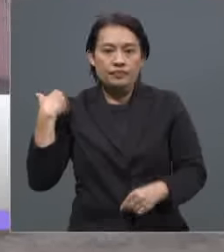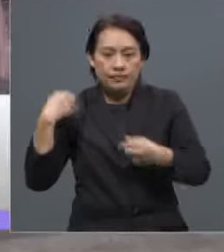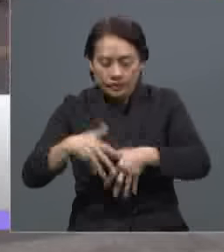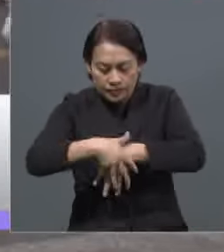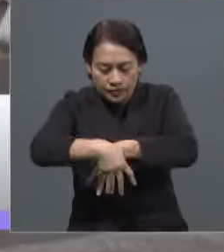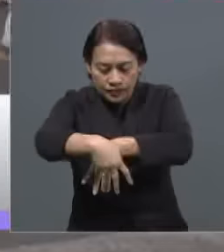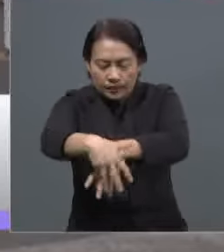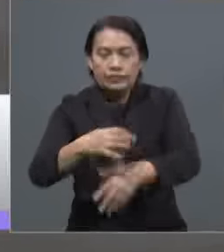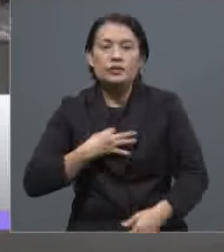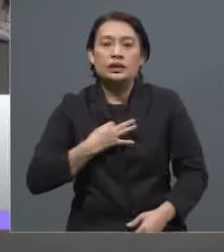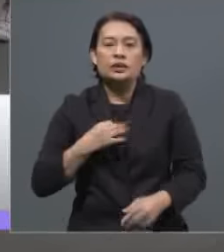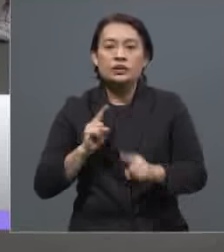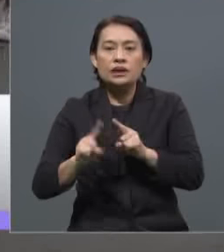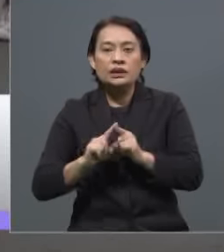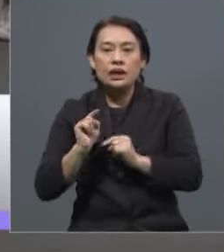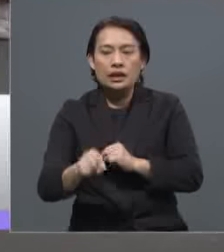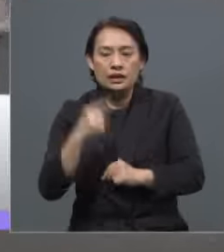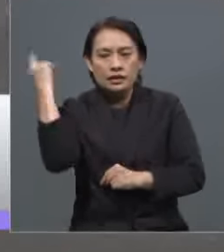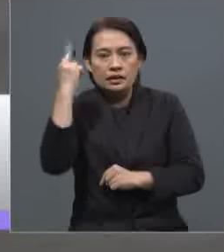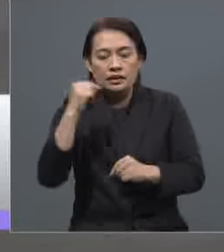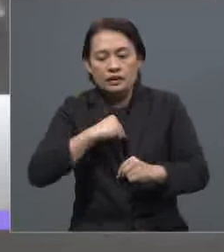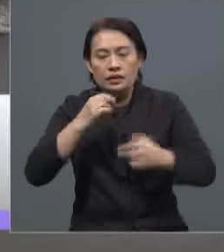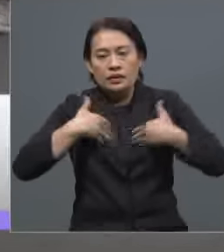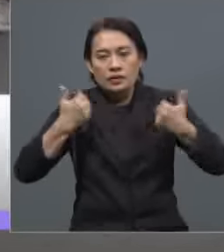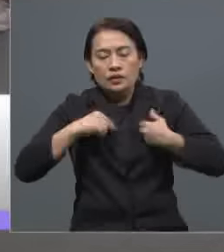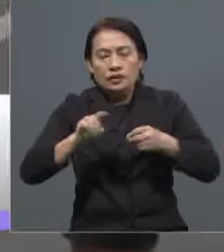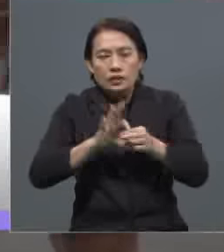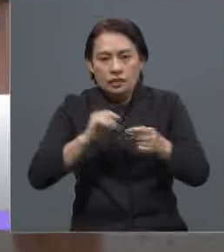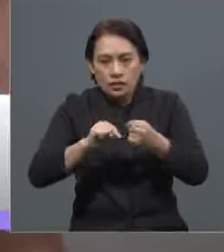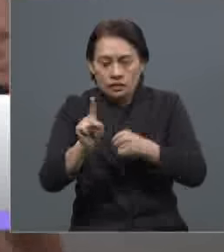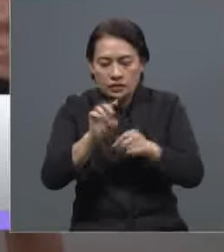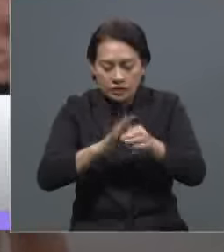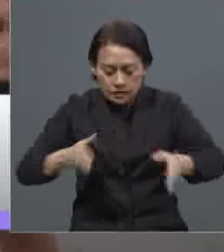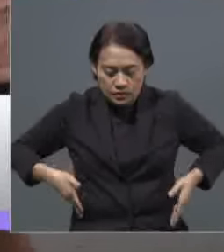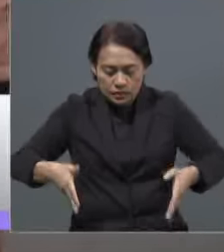แฟนซีที่เรียกเสียงเฮฮาจากนักท่องเที่ยวได้ตลอดเส้นทางตลอดทั้งสองฝั่งเวทีครับ